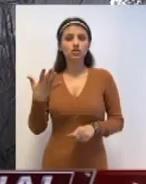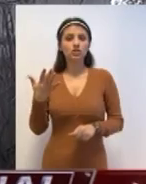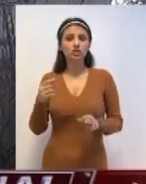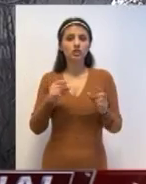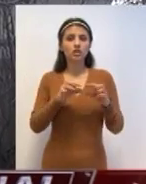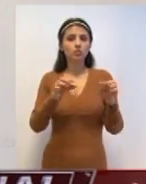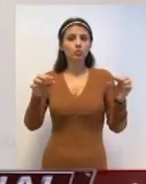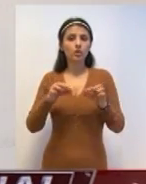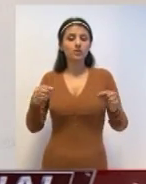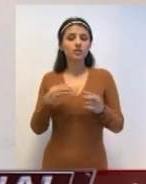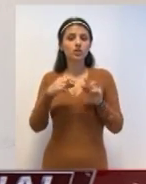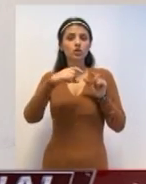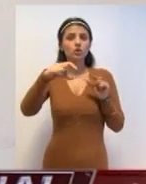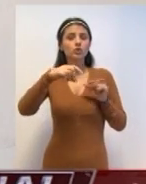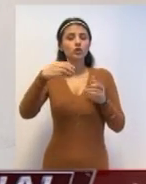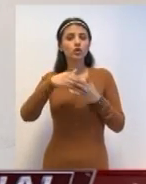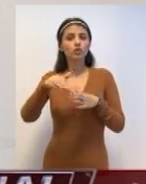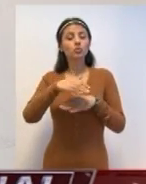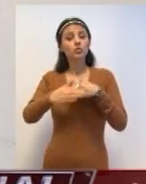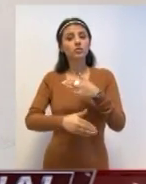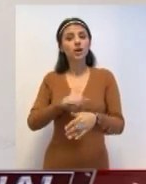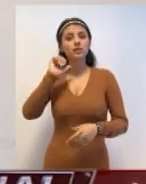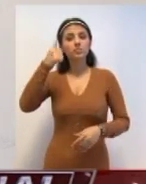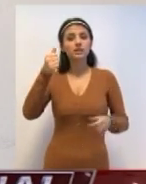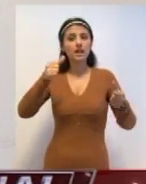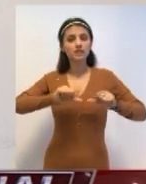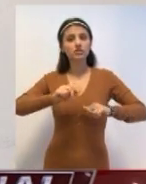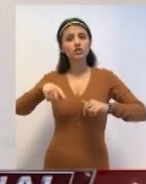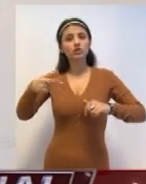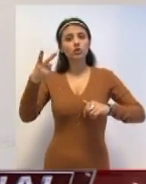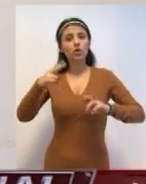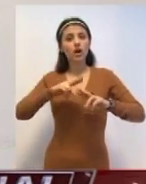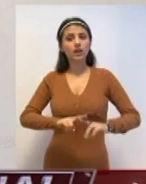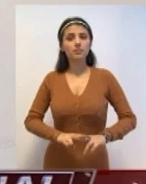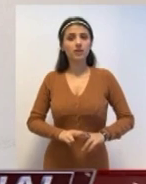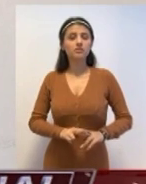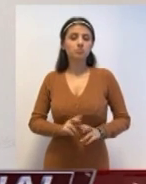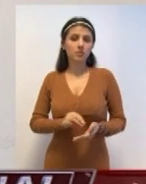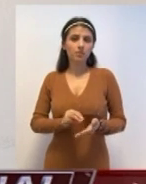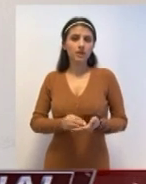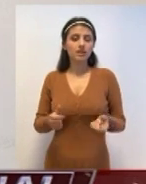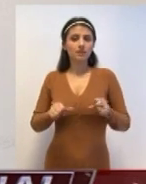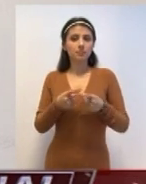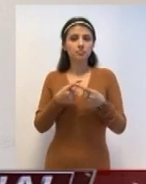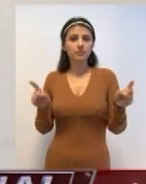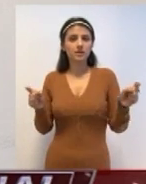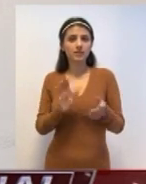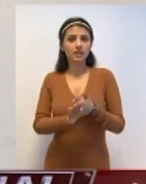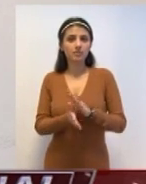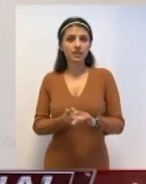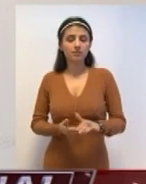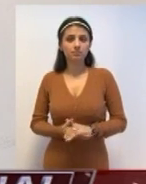din cele 5 tronsoane, 3 tronsoane, urmând ca de mâine să asfaltăm și celelalte 2 tronsoane pe care le mai avem ca